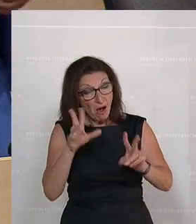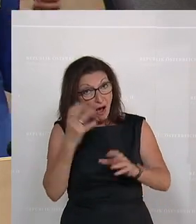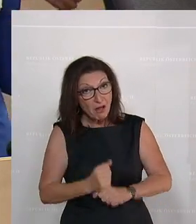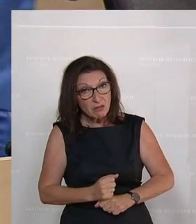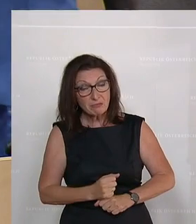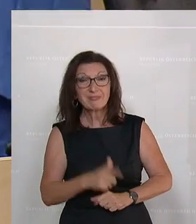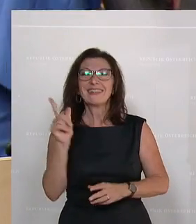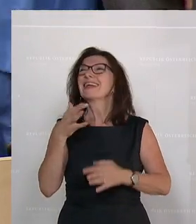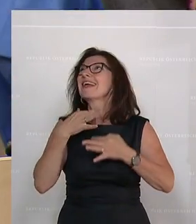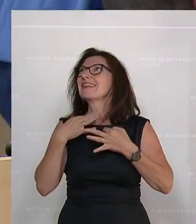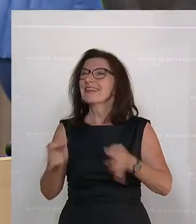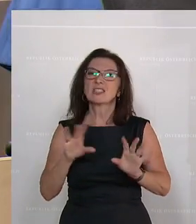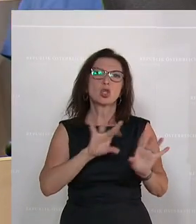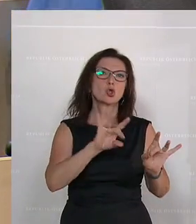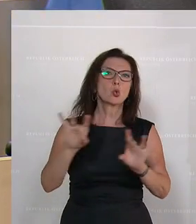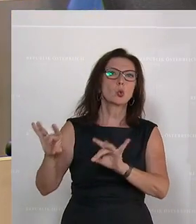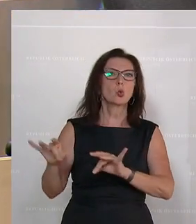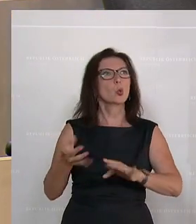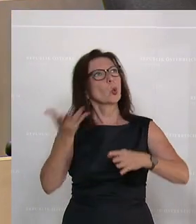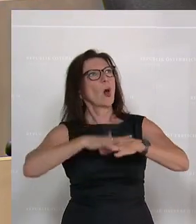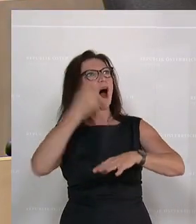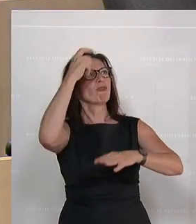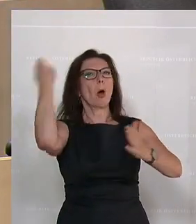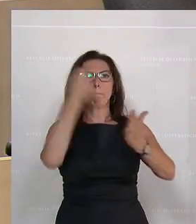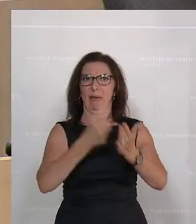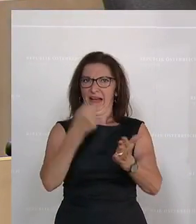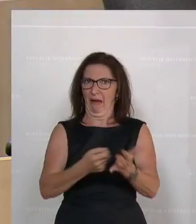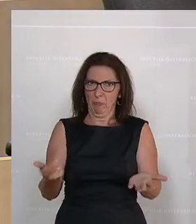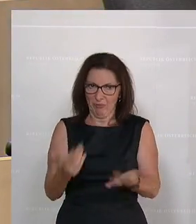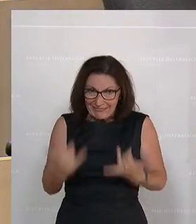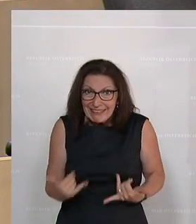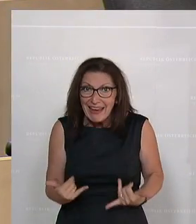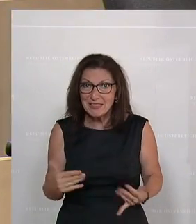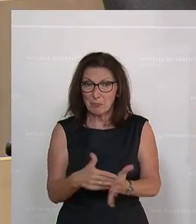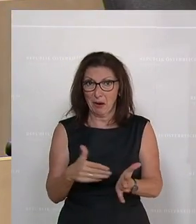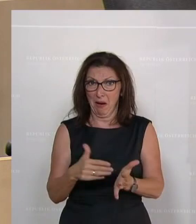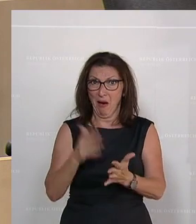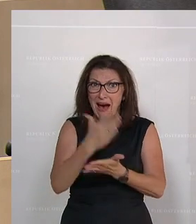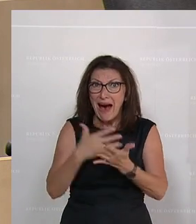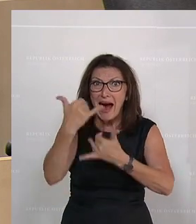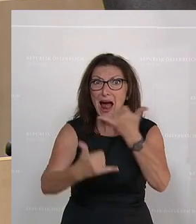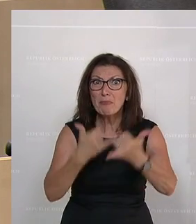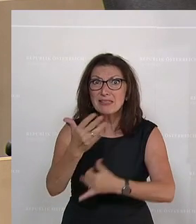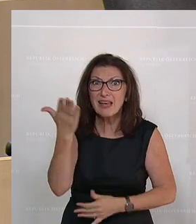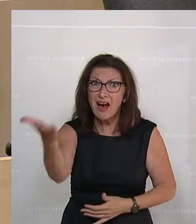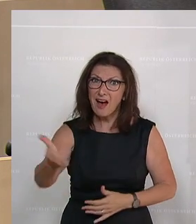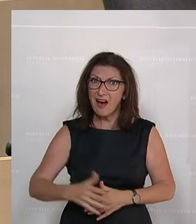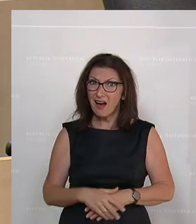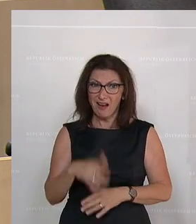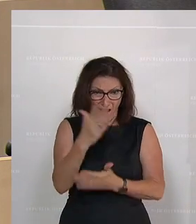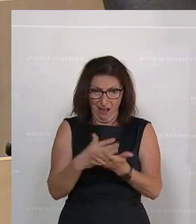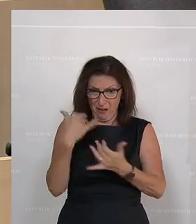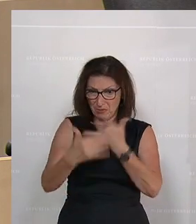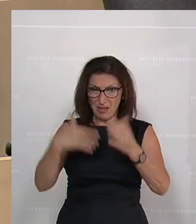überhaupt nichts mit einer bekämpfung der teuerung im hier und jetzt zu tun so vergebe hartes jahr dazwischen in diesem halben jahr